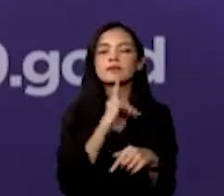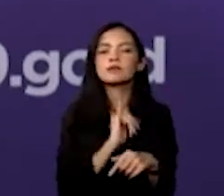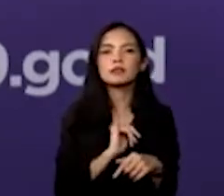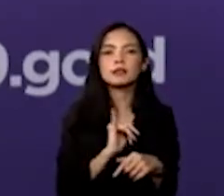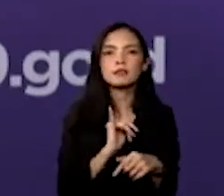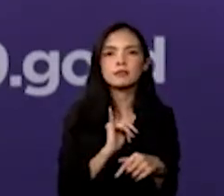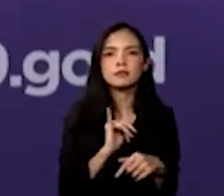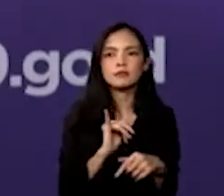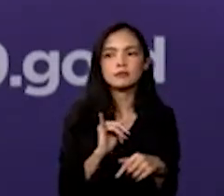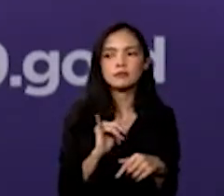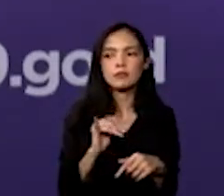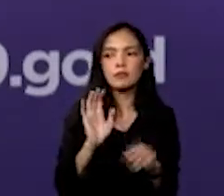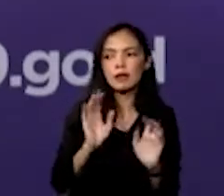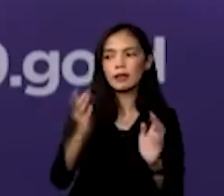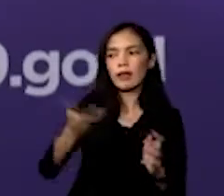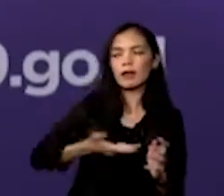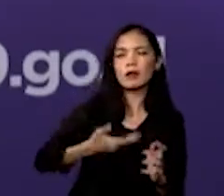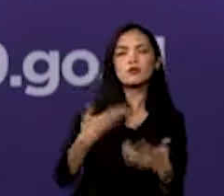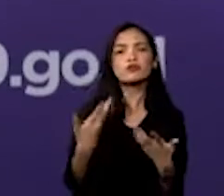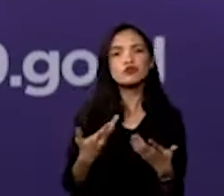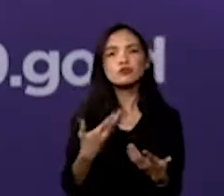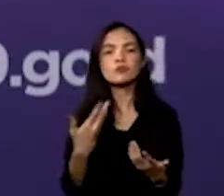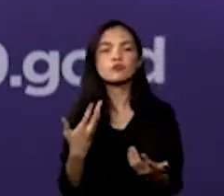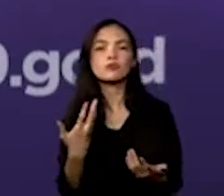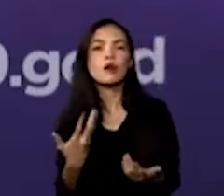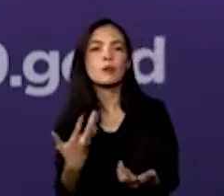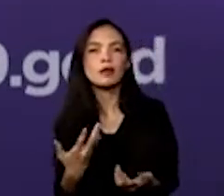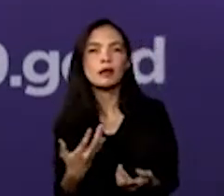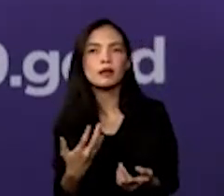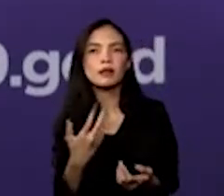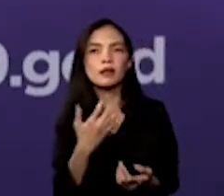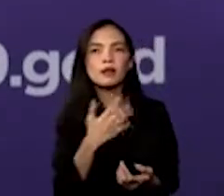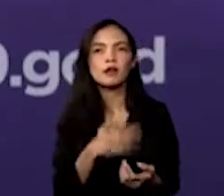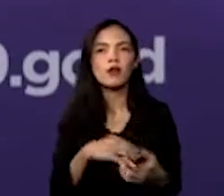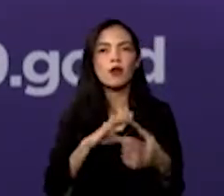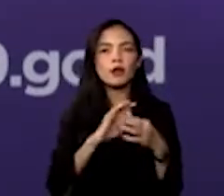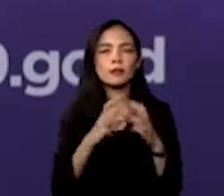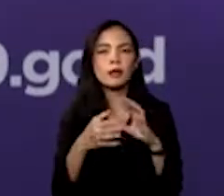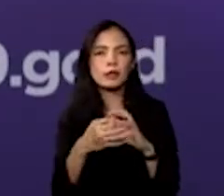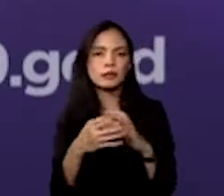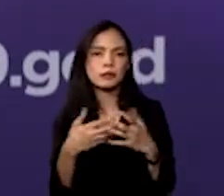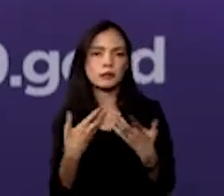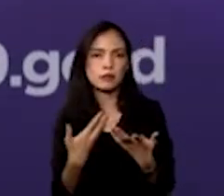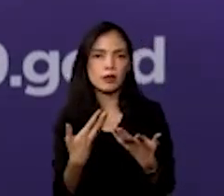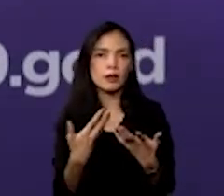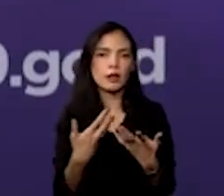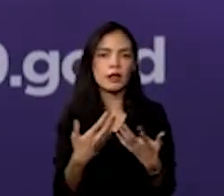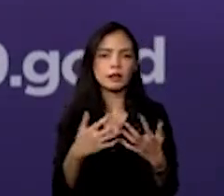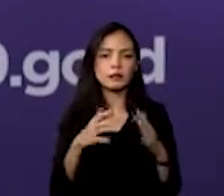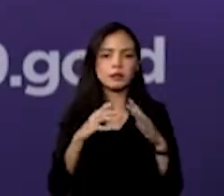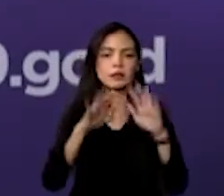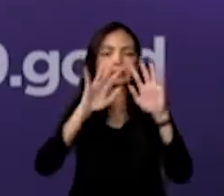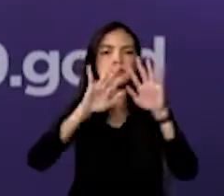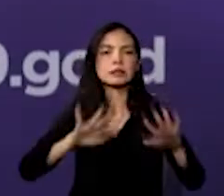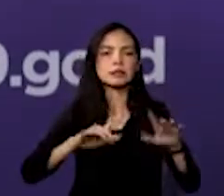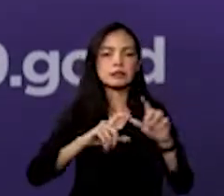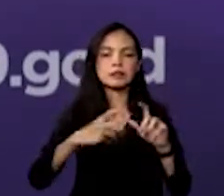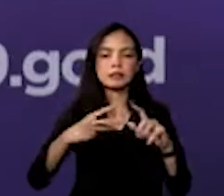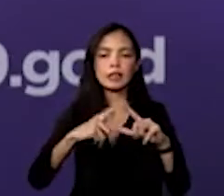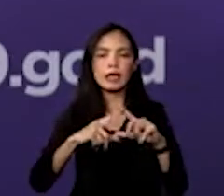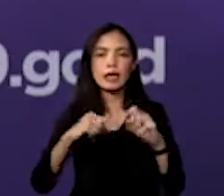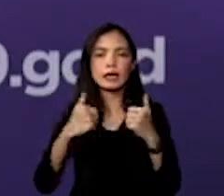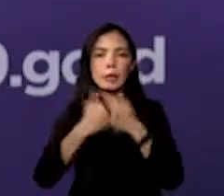ke saya dok Bagaimana menghadapi Olimpiade Bagaimana menghadapi Sea Game yang bergu